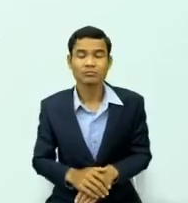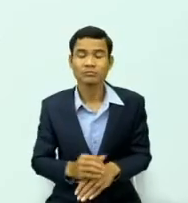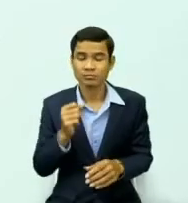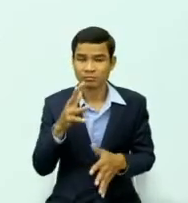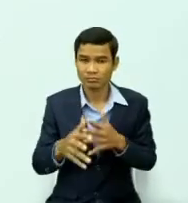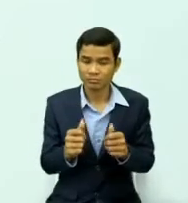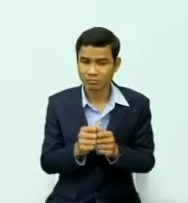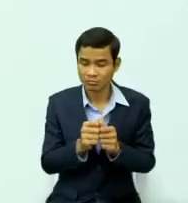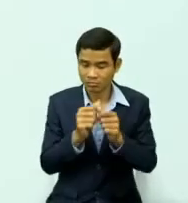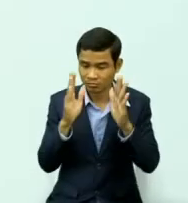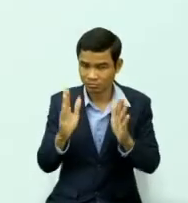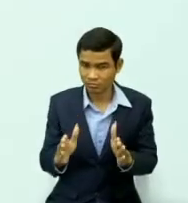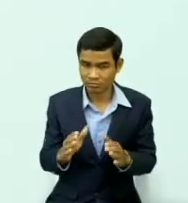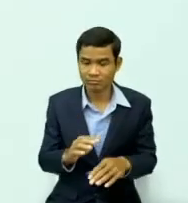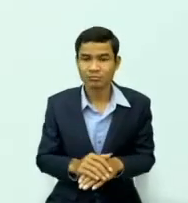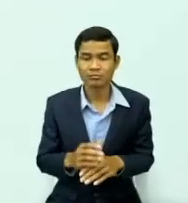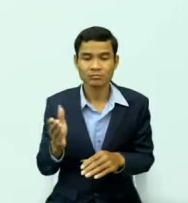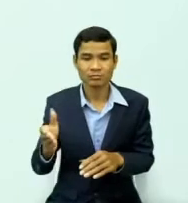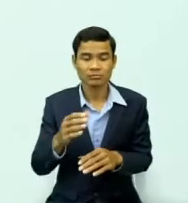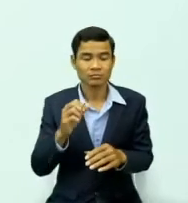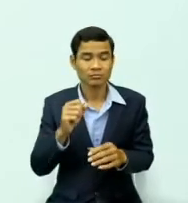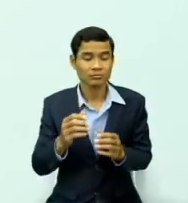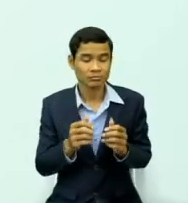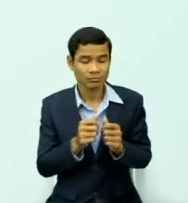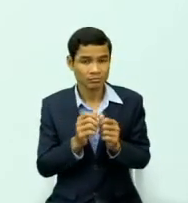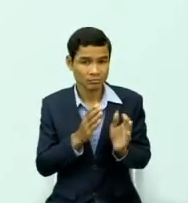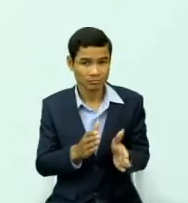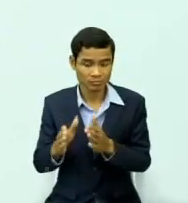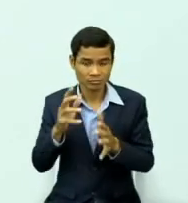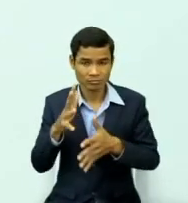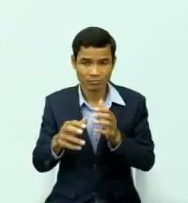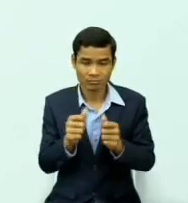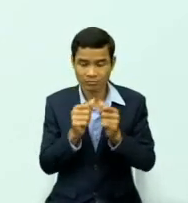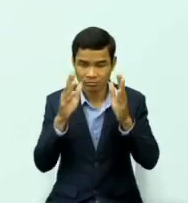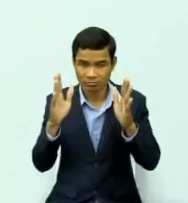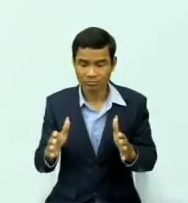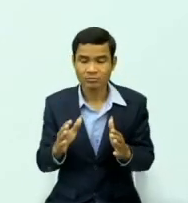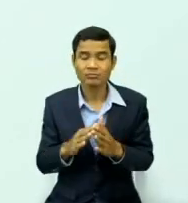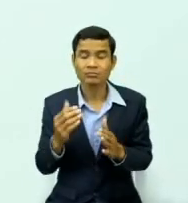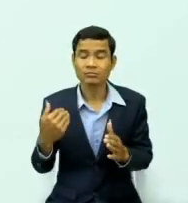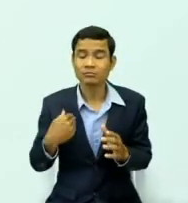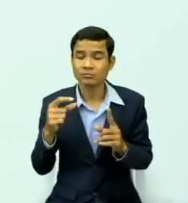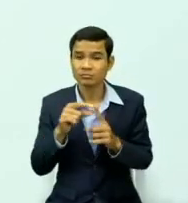án chà tìm à nè con nát nè group nâng miên phía mình tọp tiết